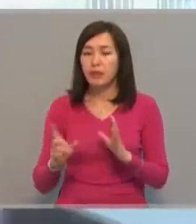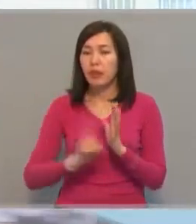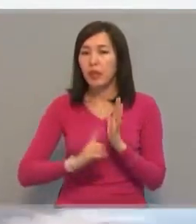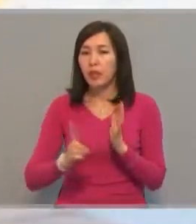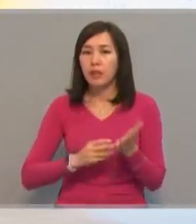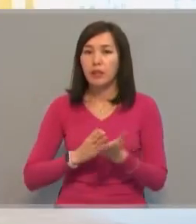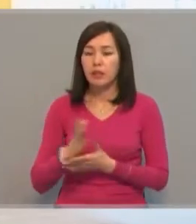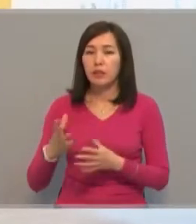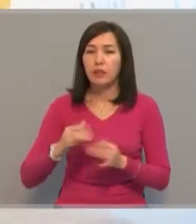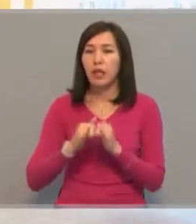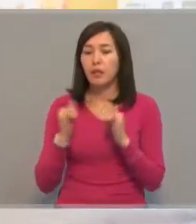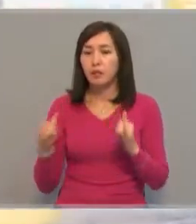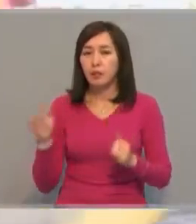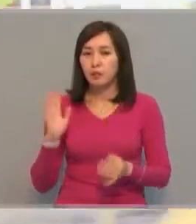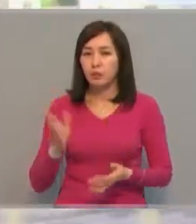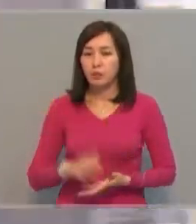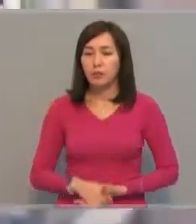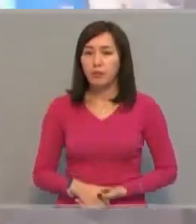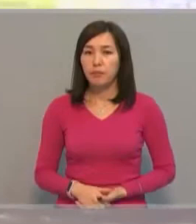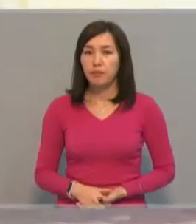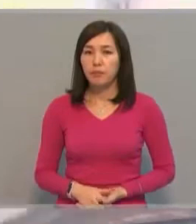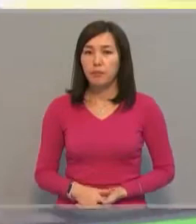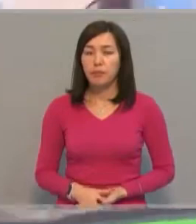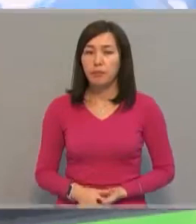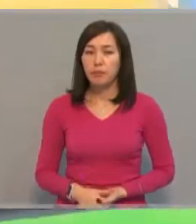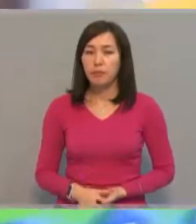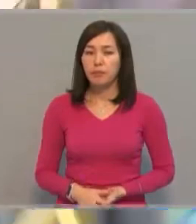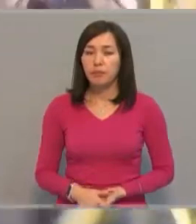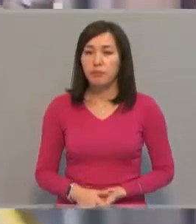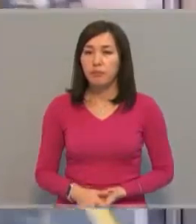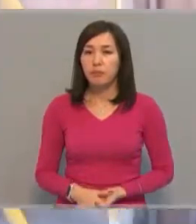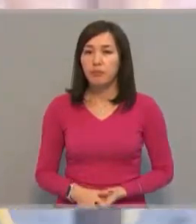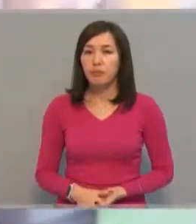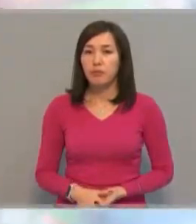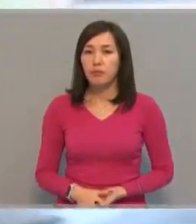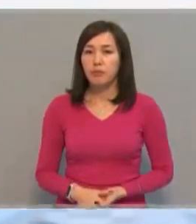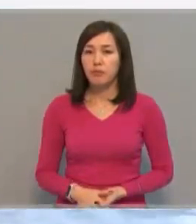қозғалыс бағыттары ширай түседі. Кенжехан Дүйсенбі, Әли Мәлік, Рауан Тастанбеков, жаңалықтар.